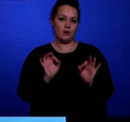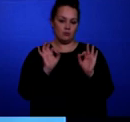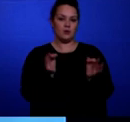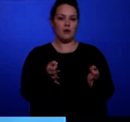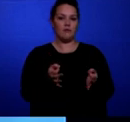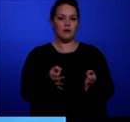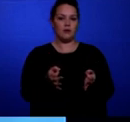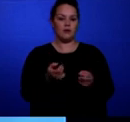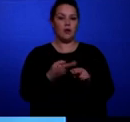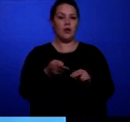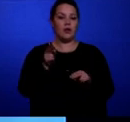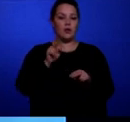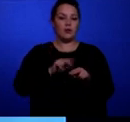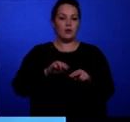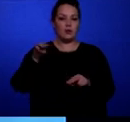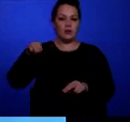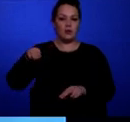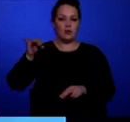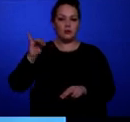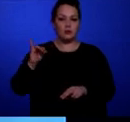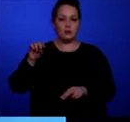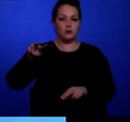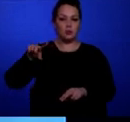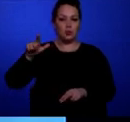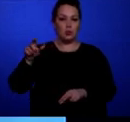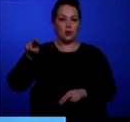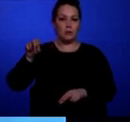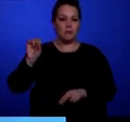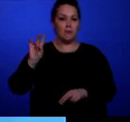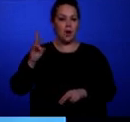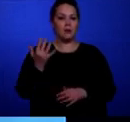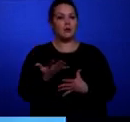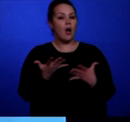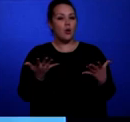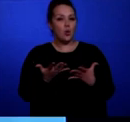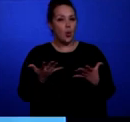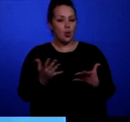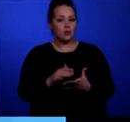Правильно. Это тюльпан. Какой тюльпан?